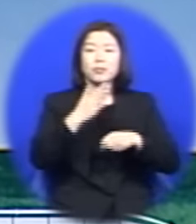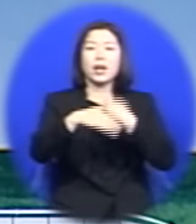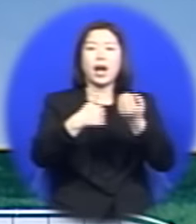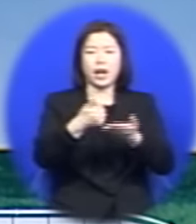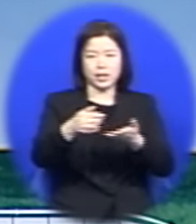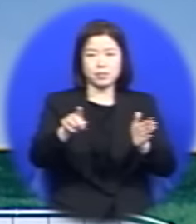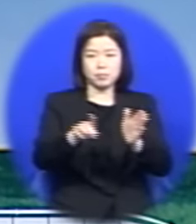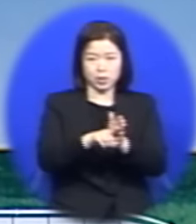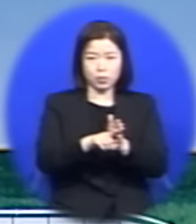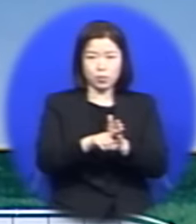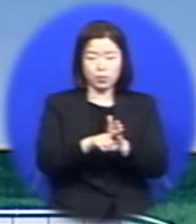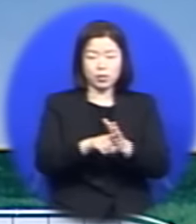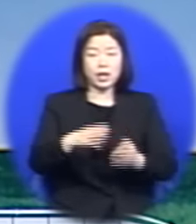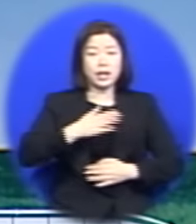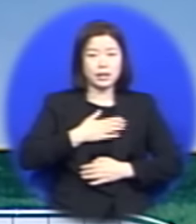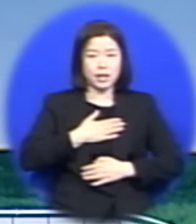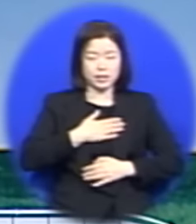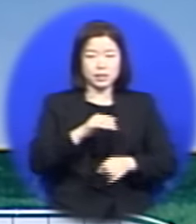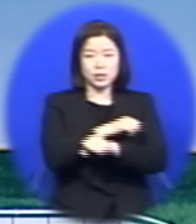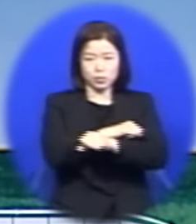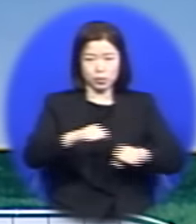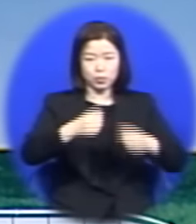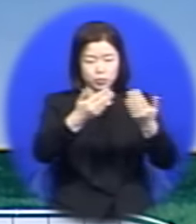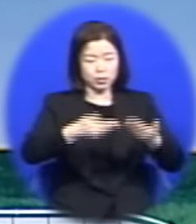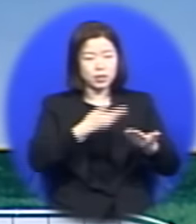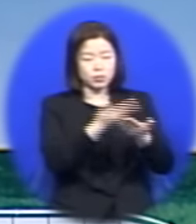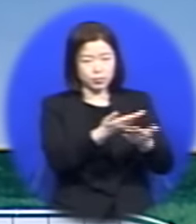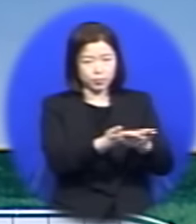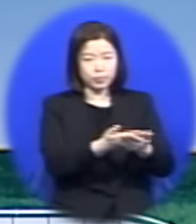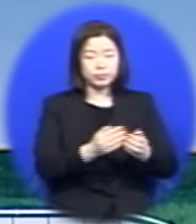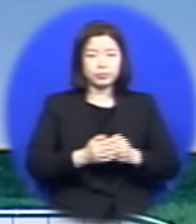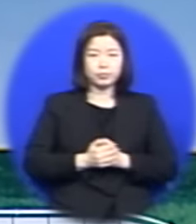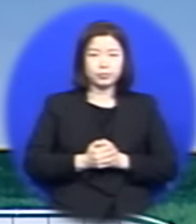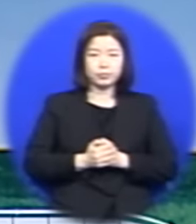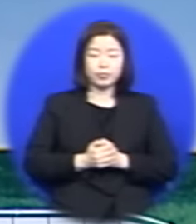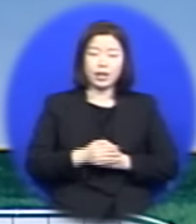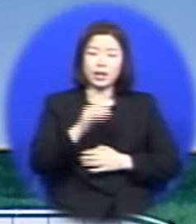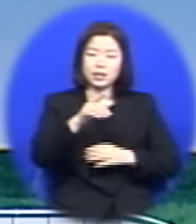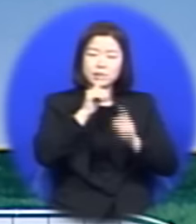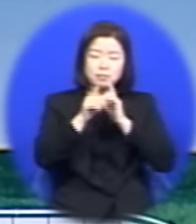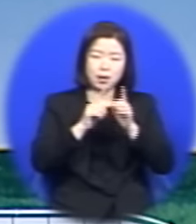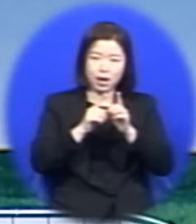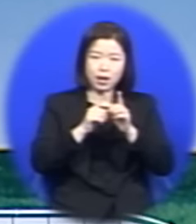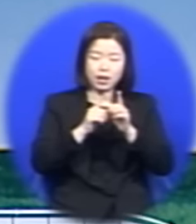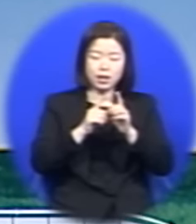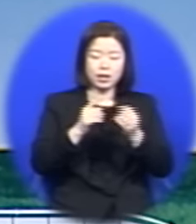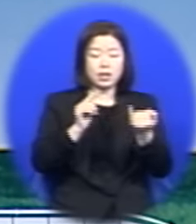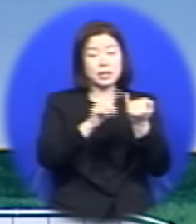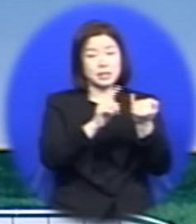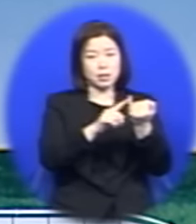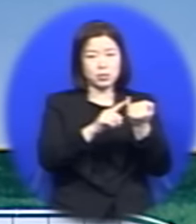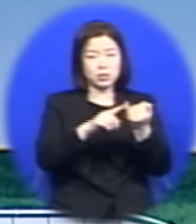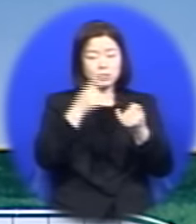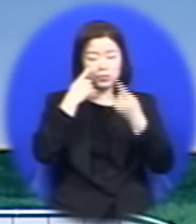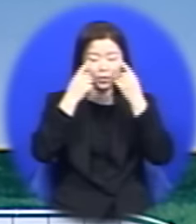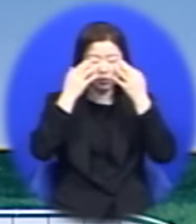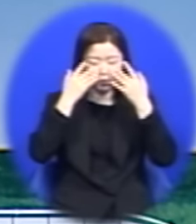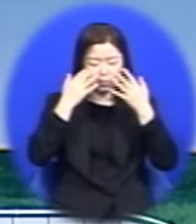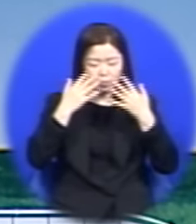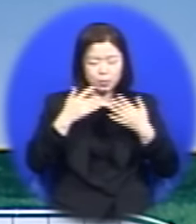하나님을 믿고 나를 용서해 주구려. 그 말에 사모님의 눈에서 눈물이